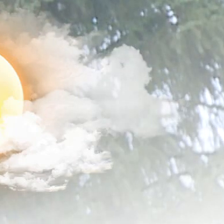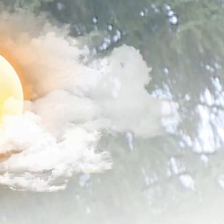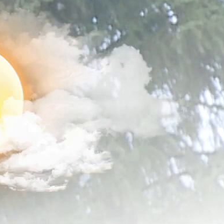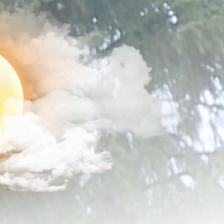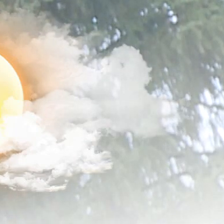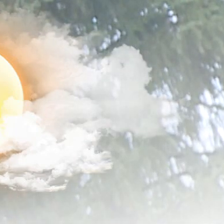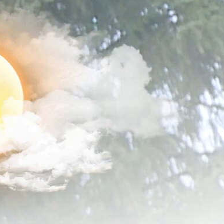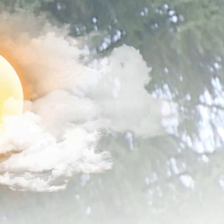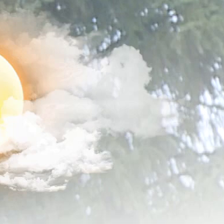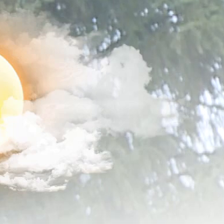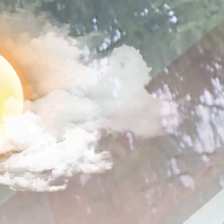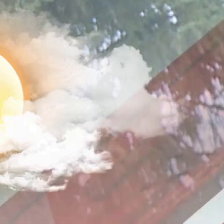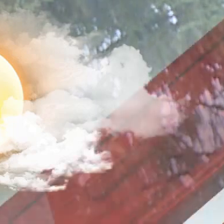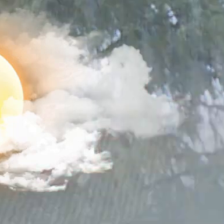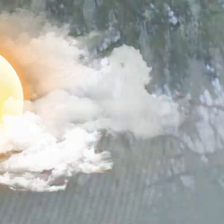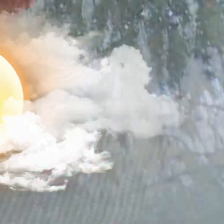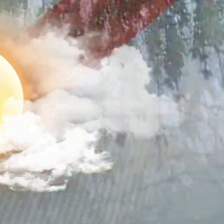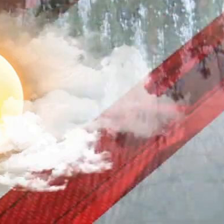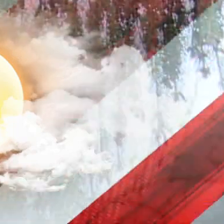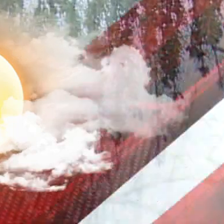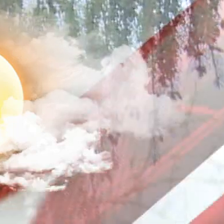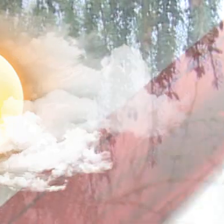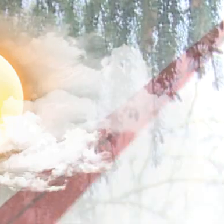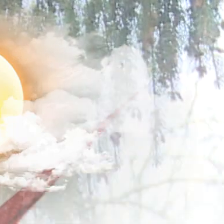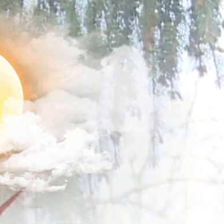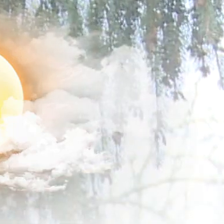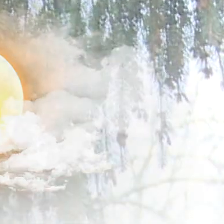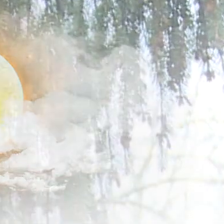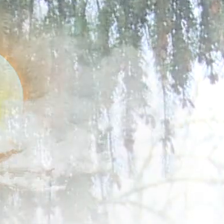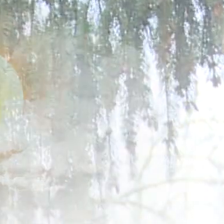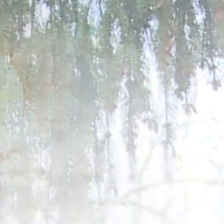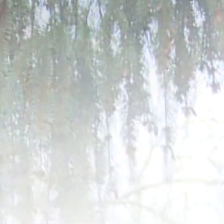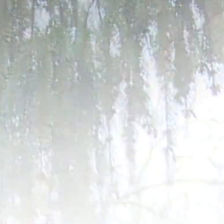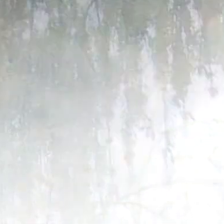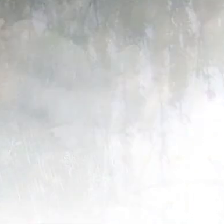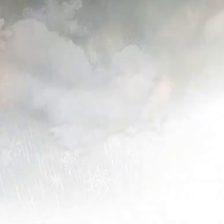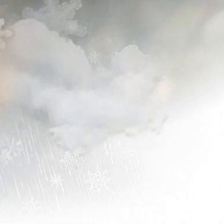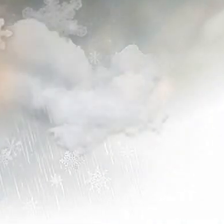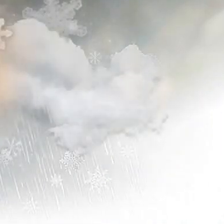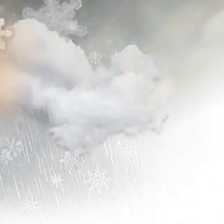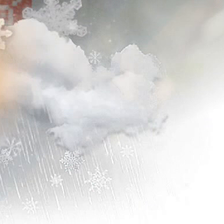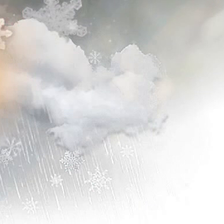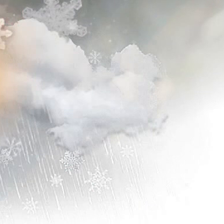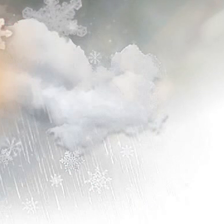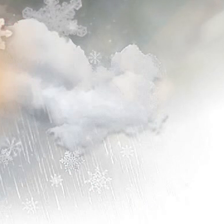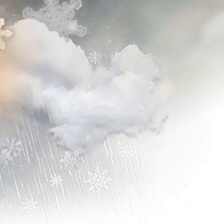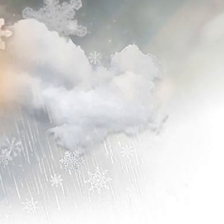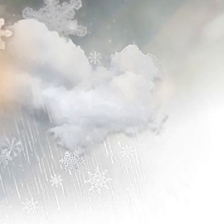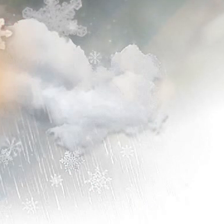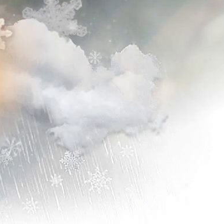без ападкаў. Вецер паўночна-заходні 4-6 метраў за секунду. У